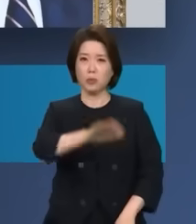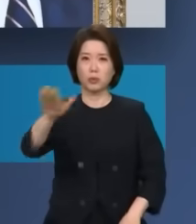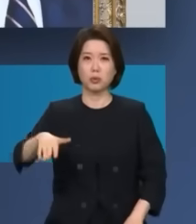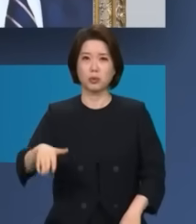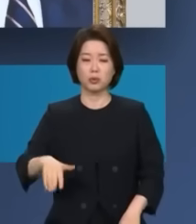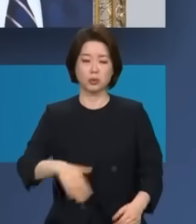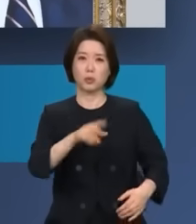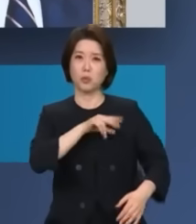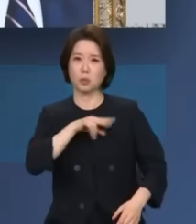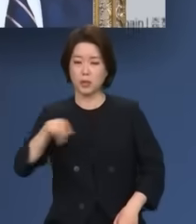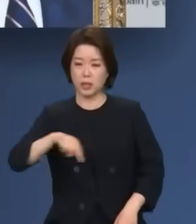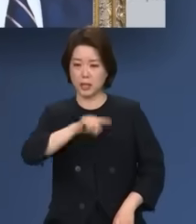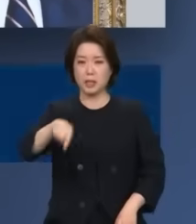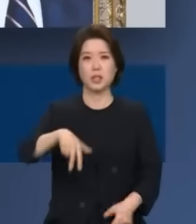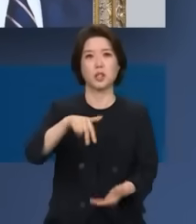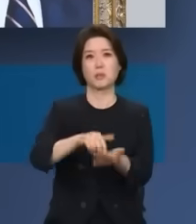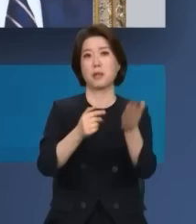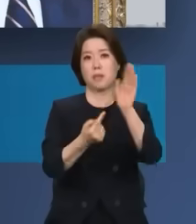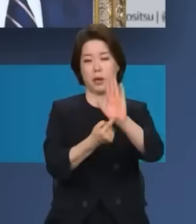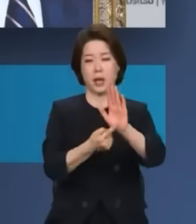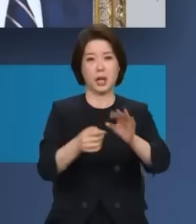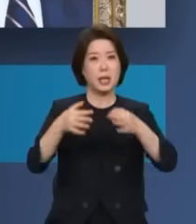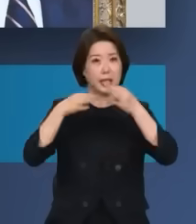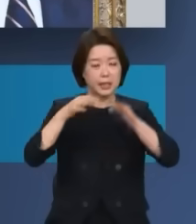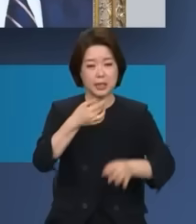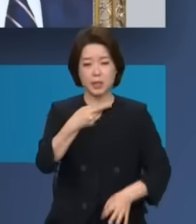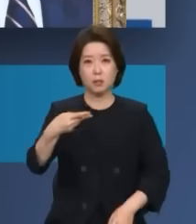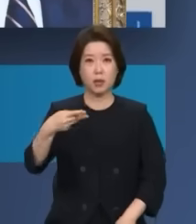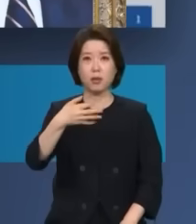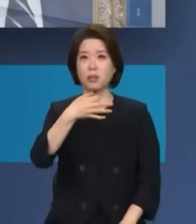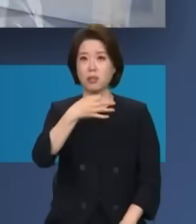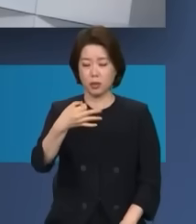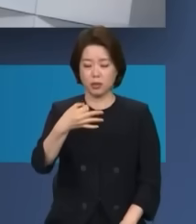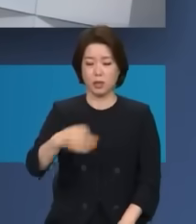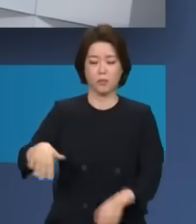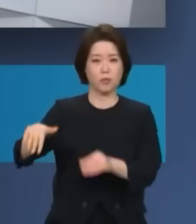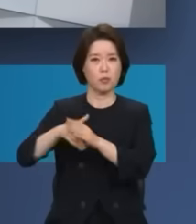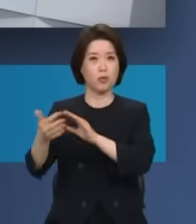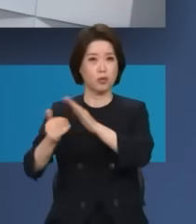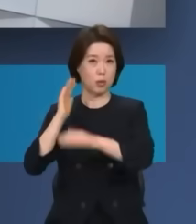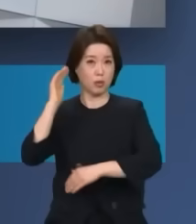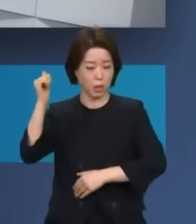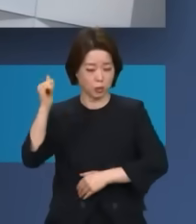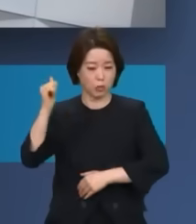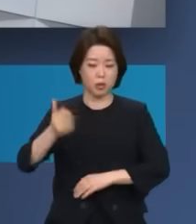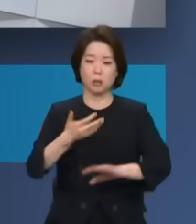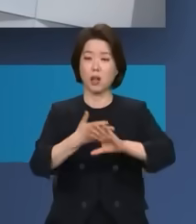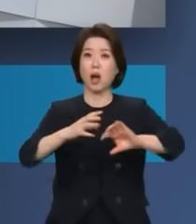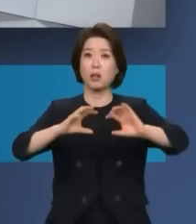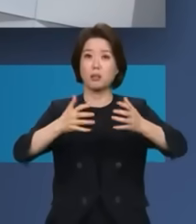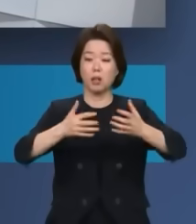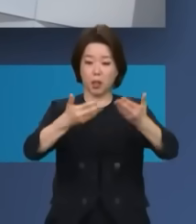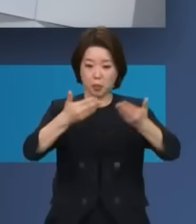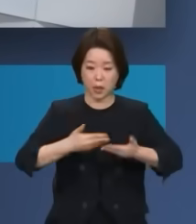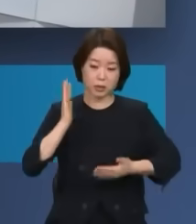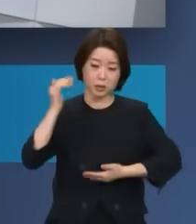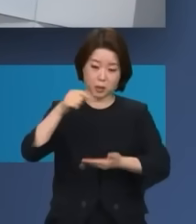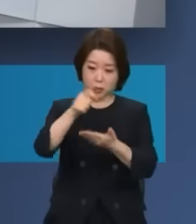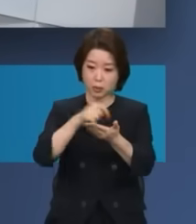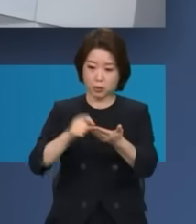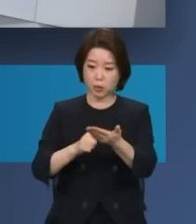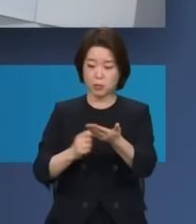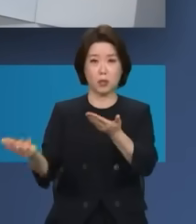펴며 김영삼, 문재인 전 대통령이 외국인에게 받은 가방 목록까지 참고 자료로 제시한 걸로